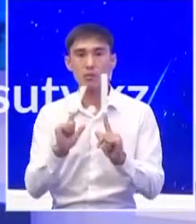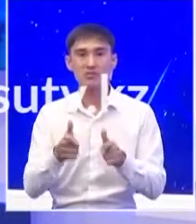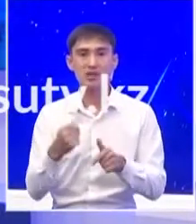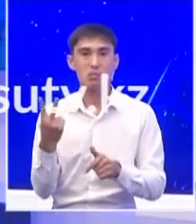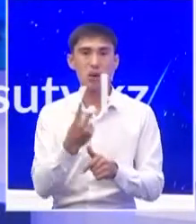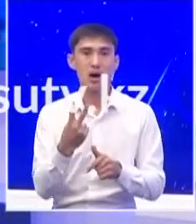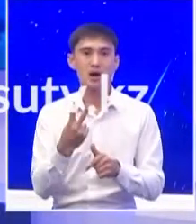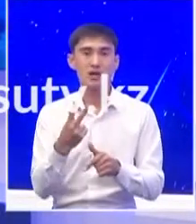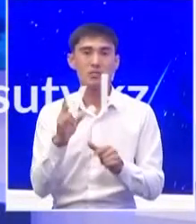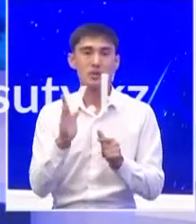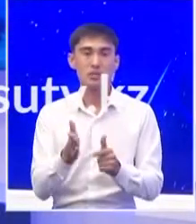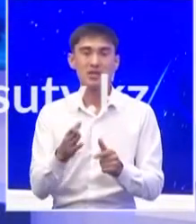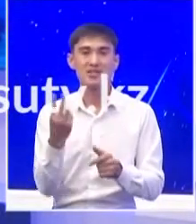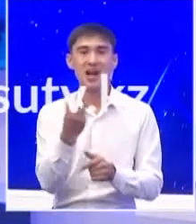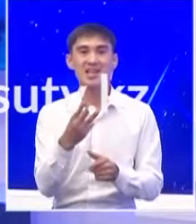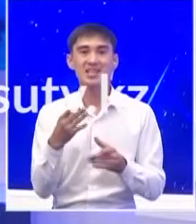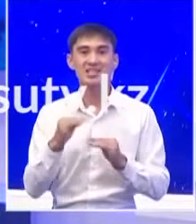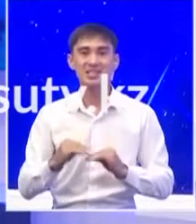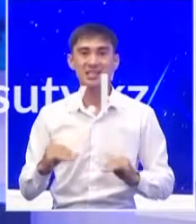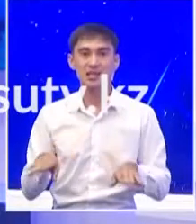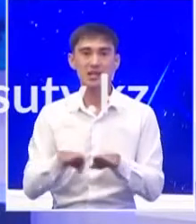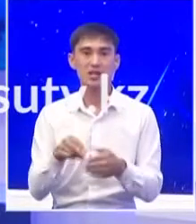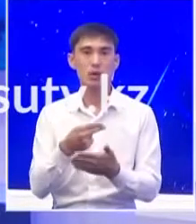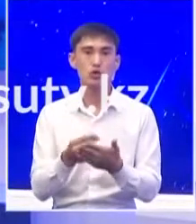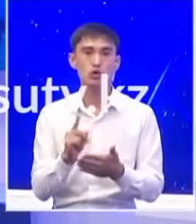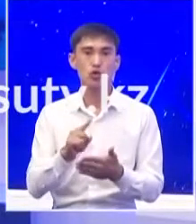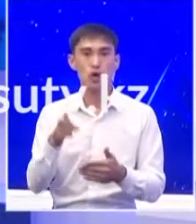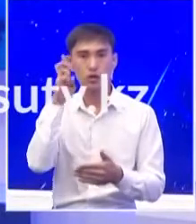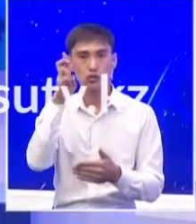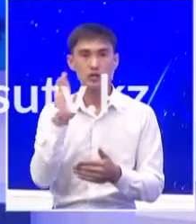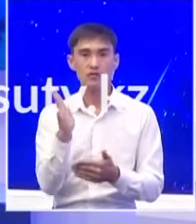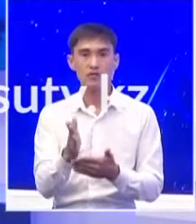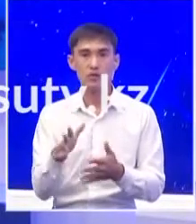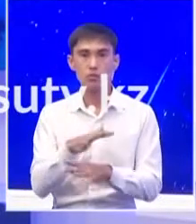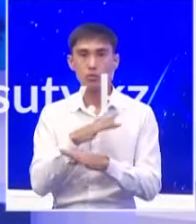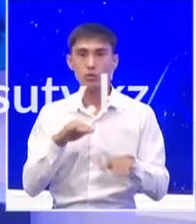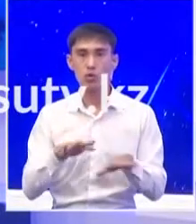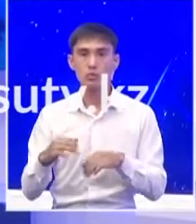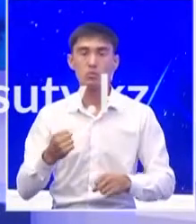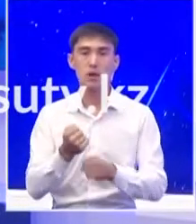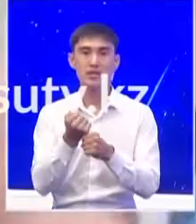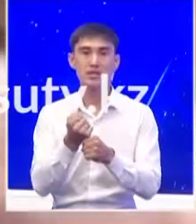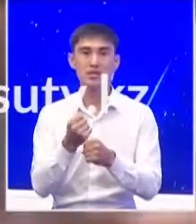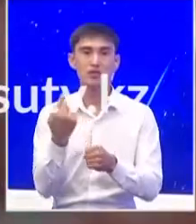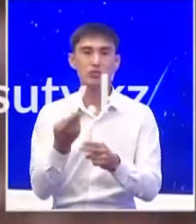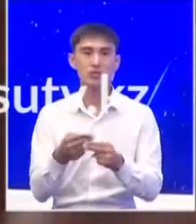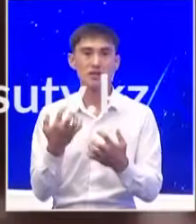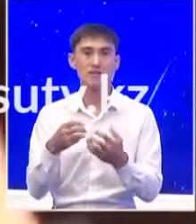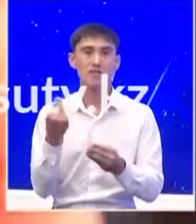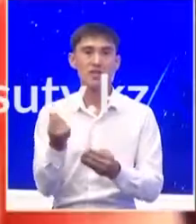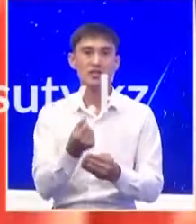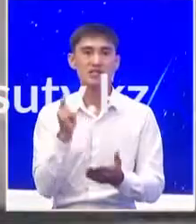парам иметь троих детей. Также подчеркивается, что государство введет целый комплекс мер поддержки, в том числе